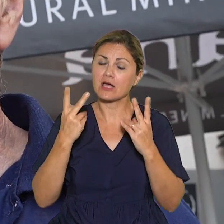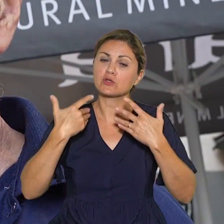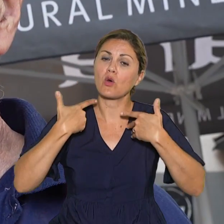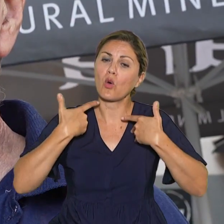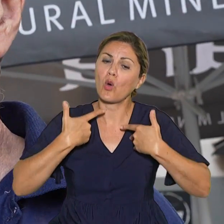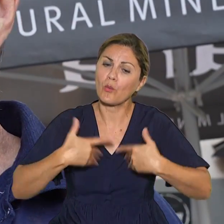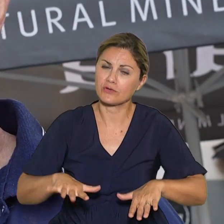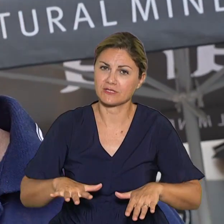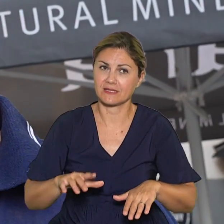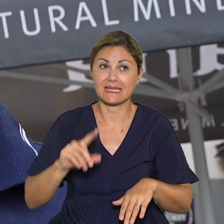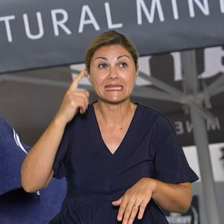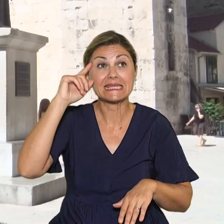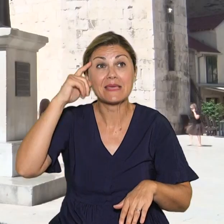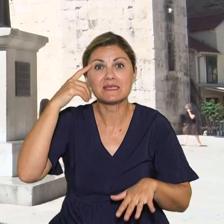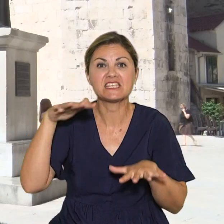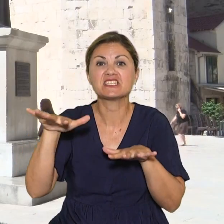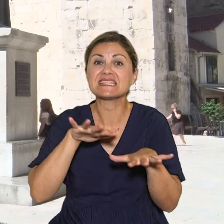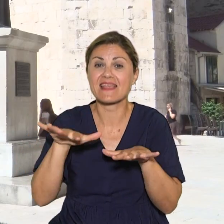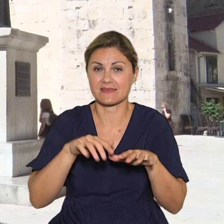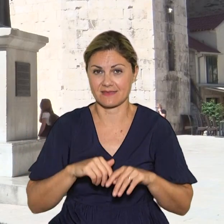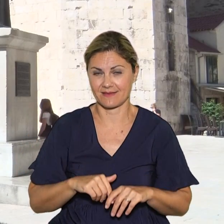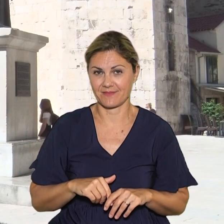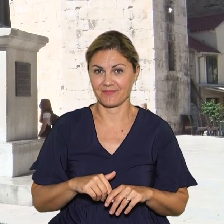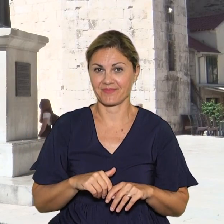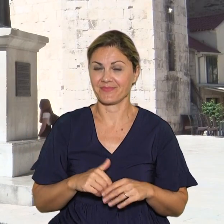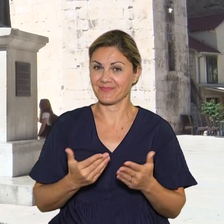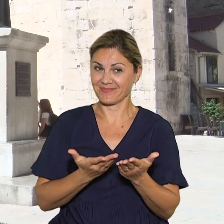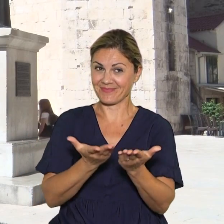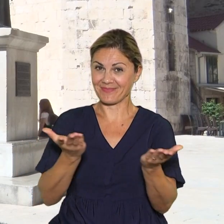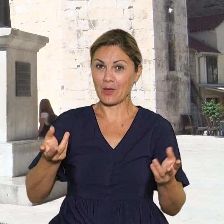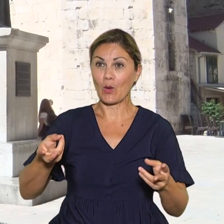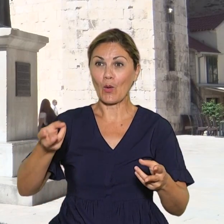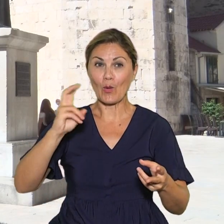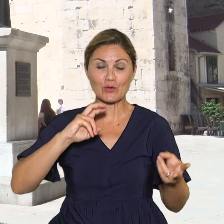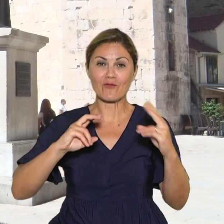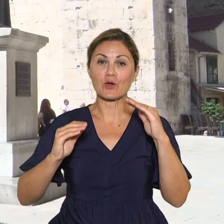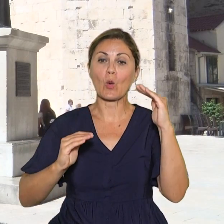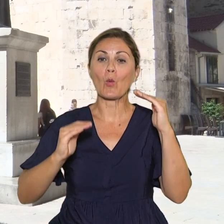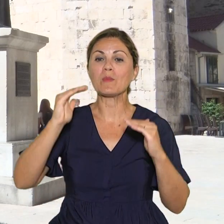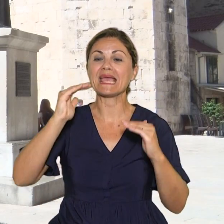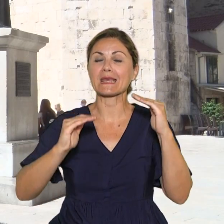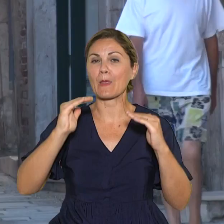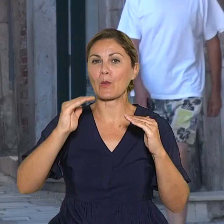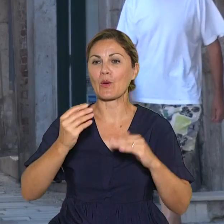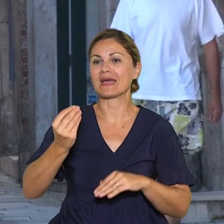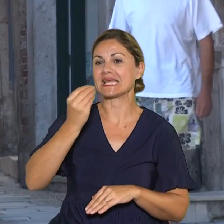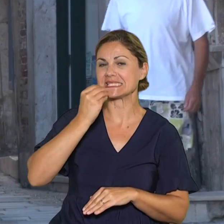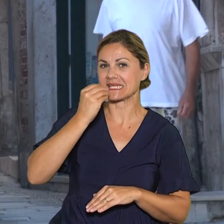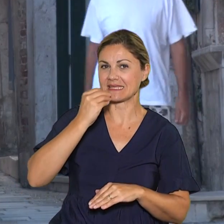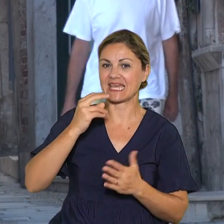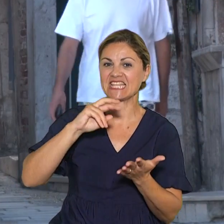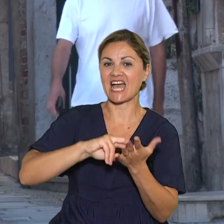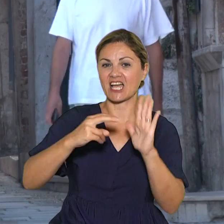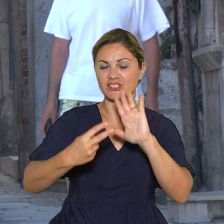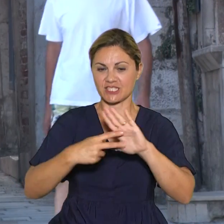i da ne misle na ništa. Ako je vjerovati sugrađanima, odgovori su u umjerenosti u svemu, od prehrane do